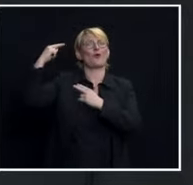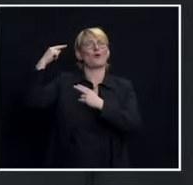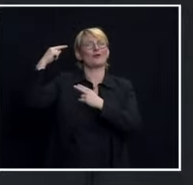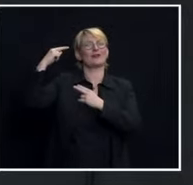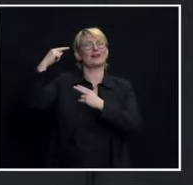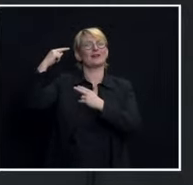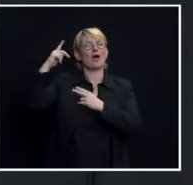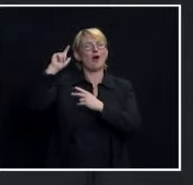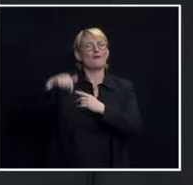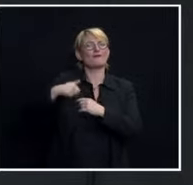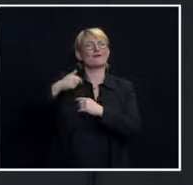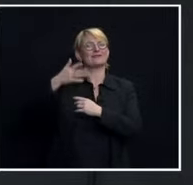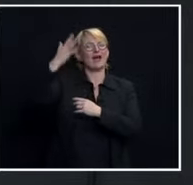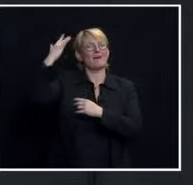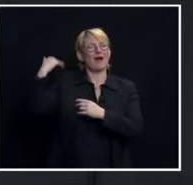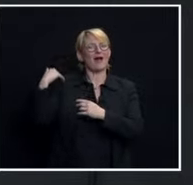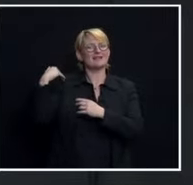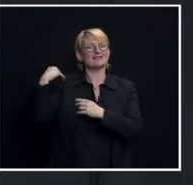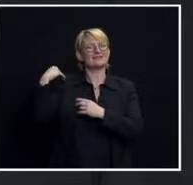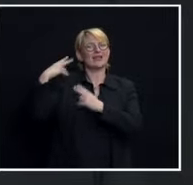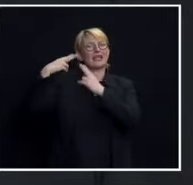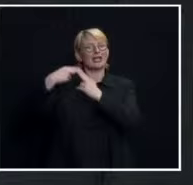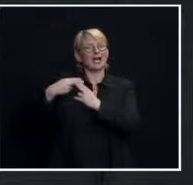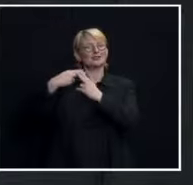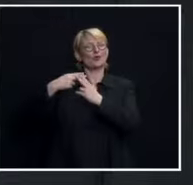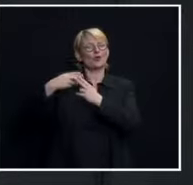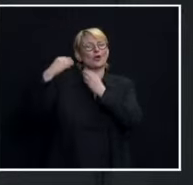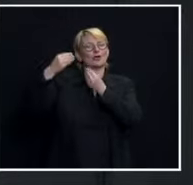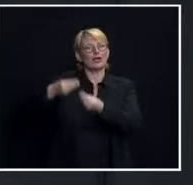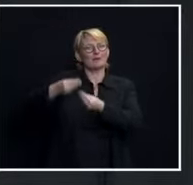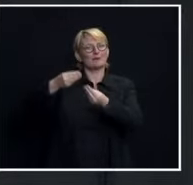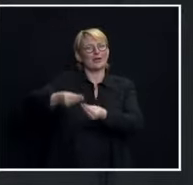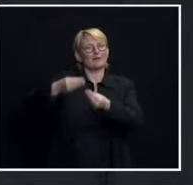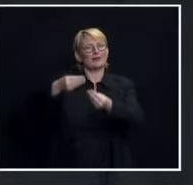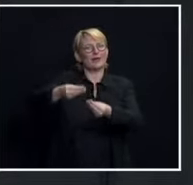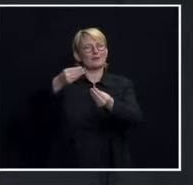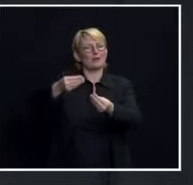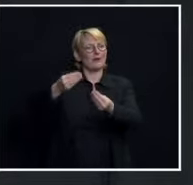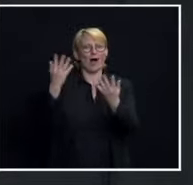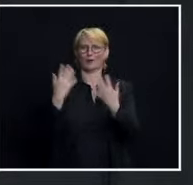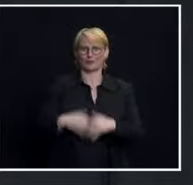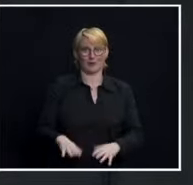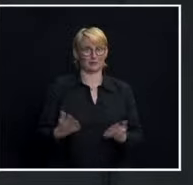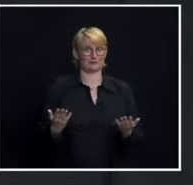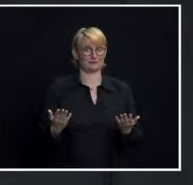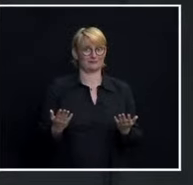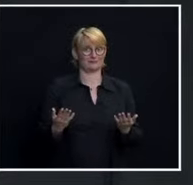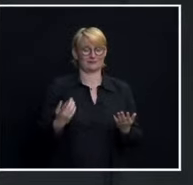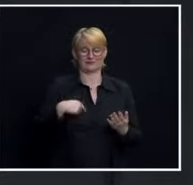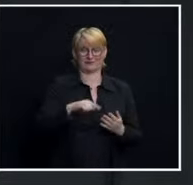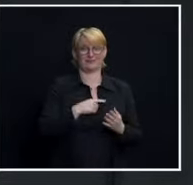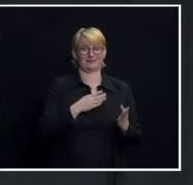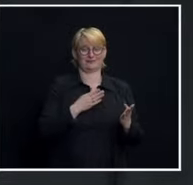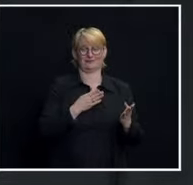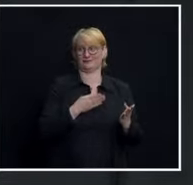zu Generation automatisch weitergeht. Wie haben wir uns